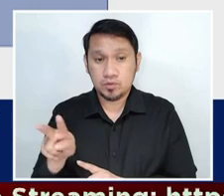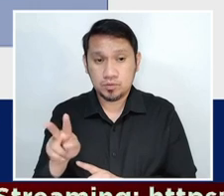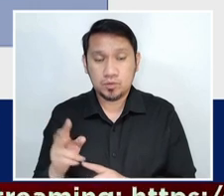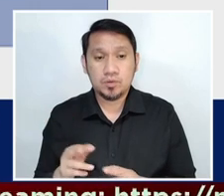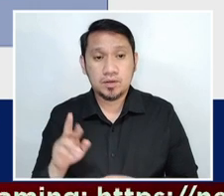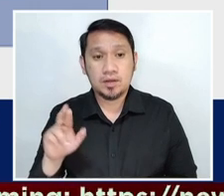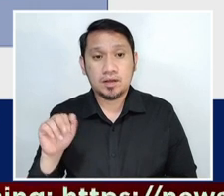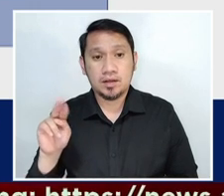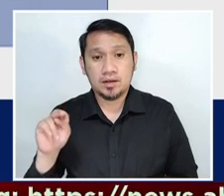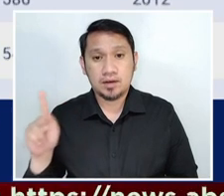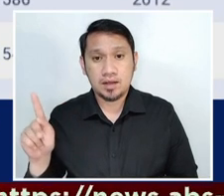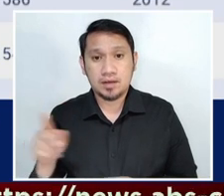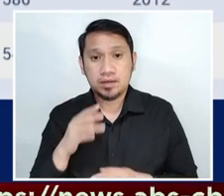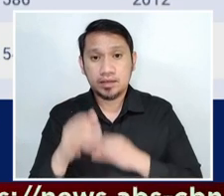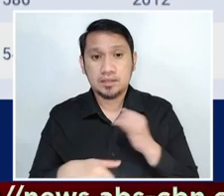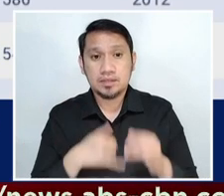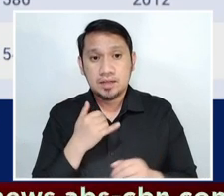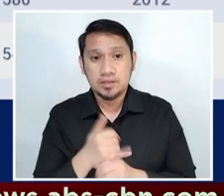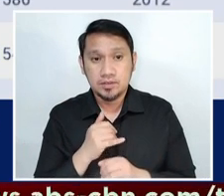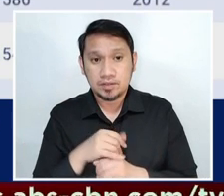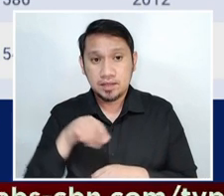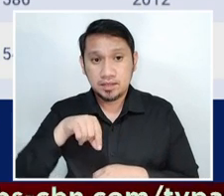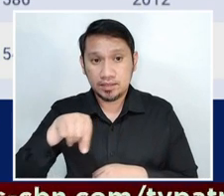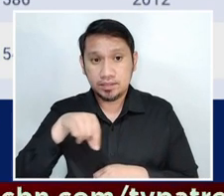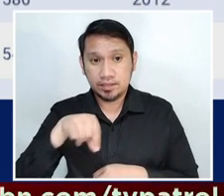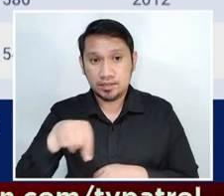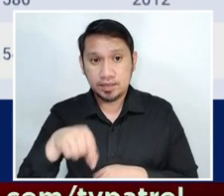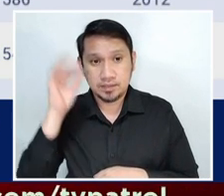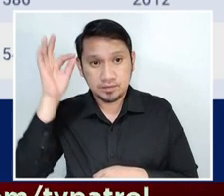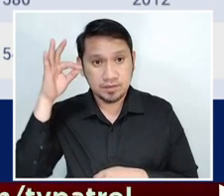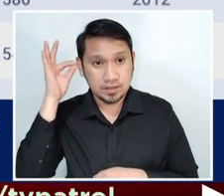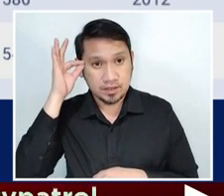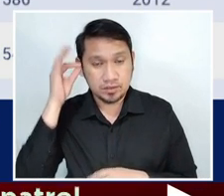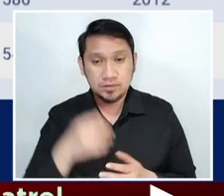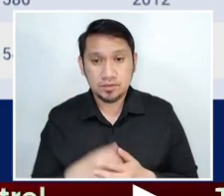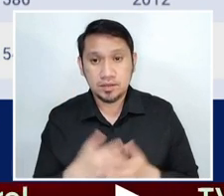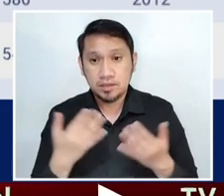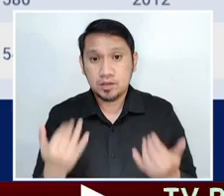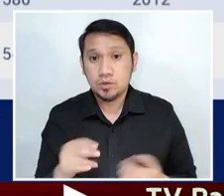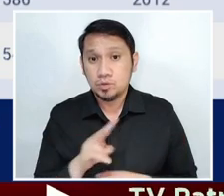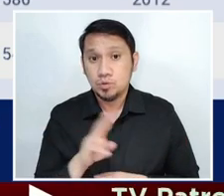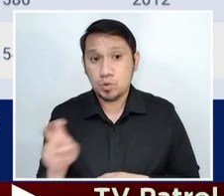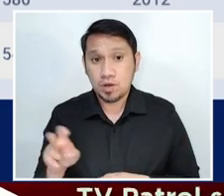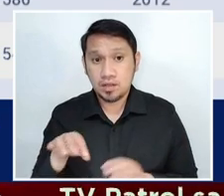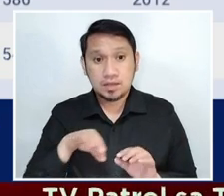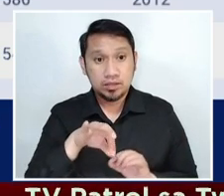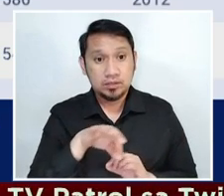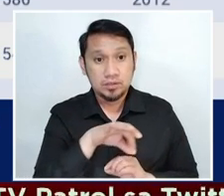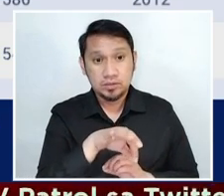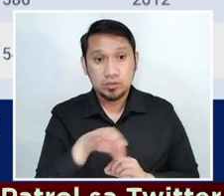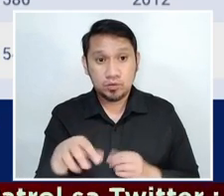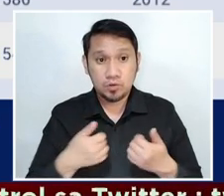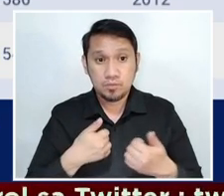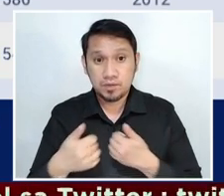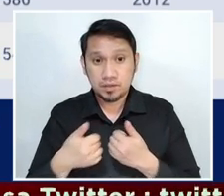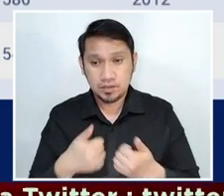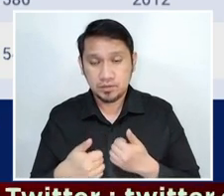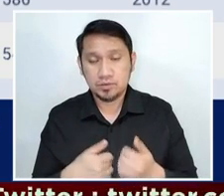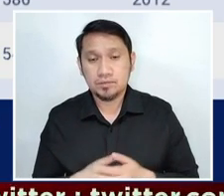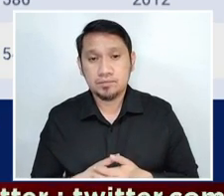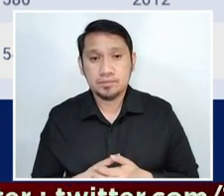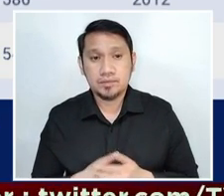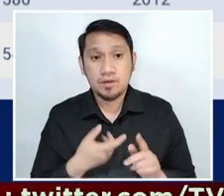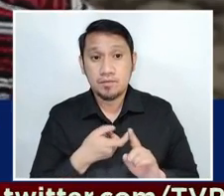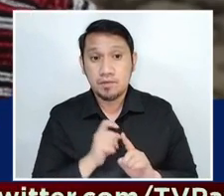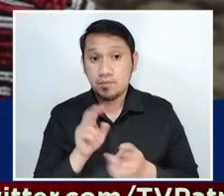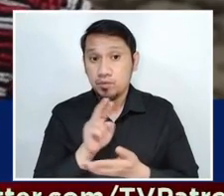ng International Chess Federation. Matapos sumabak sa mahigit na 200 chess tournaments ang batang Phil Am mula New